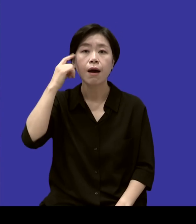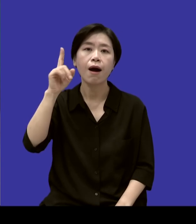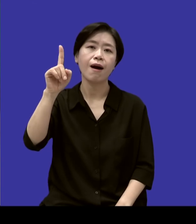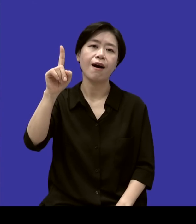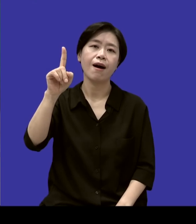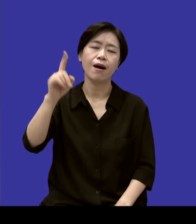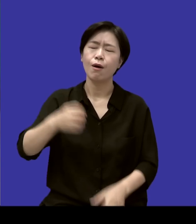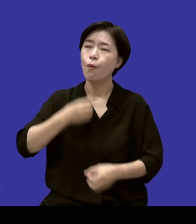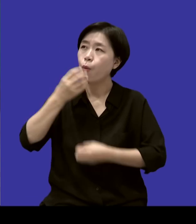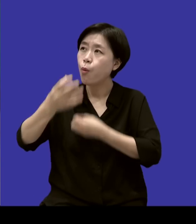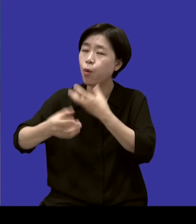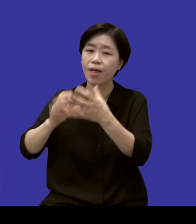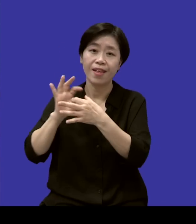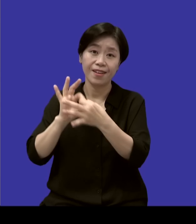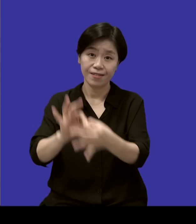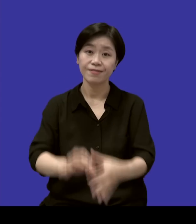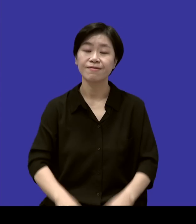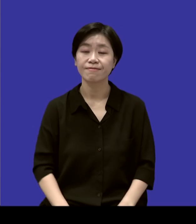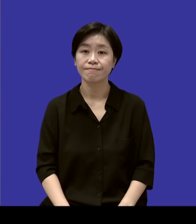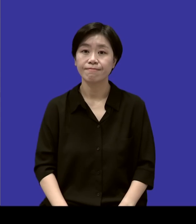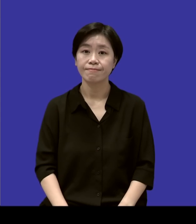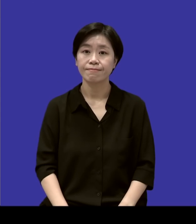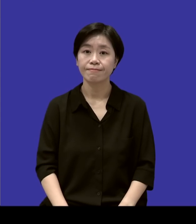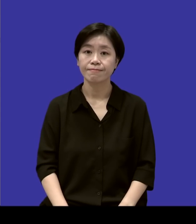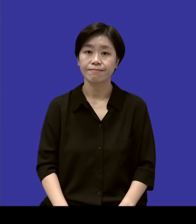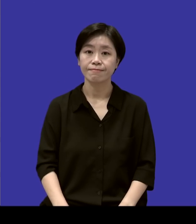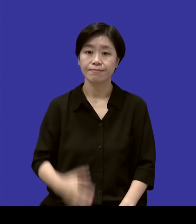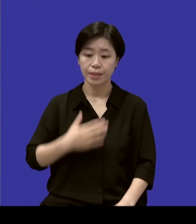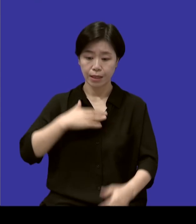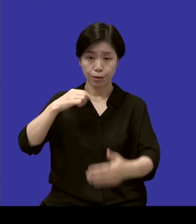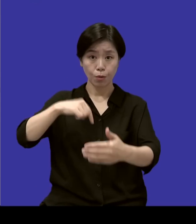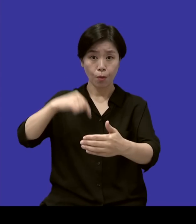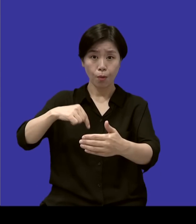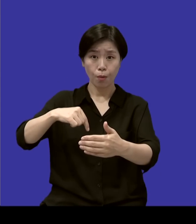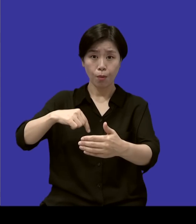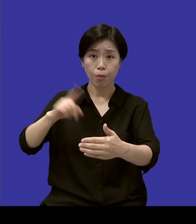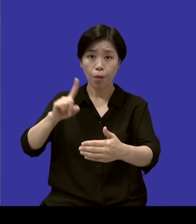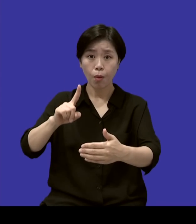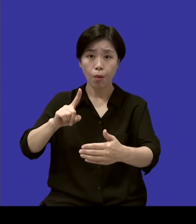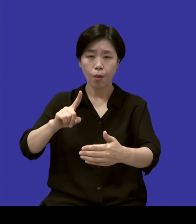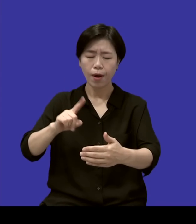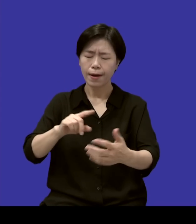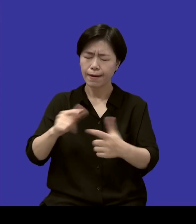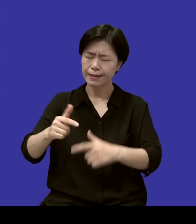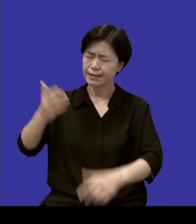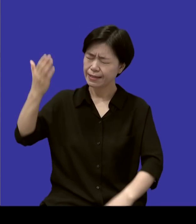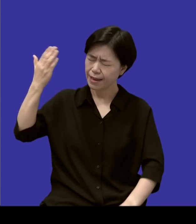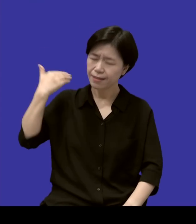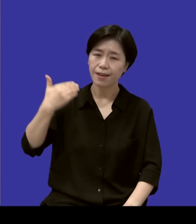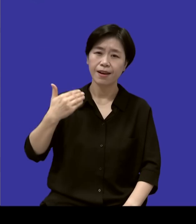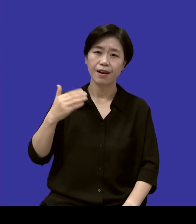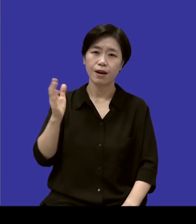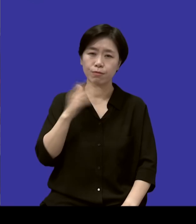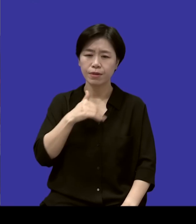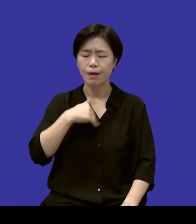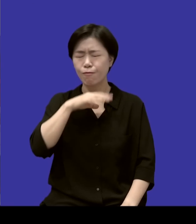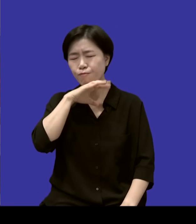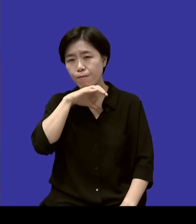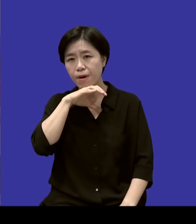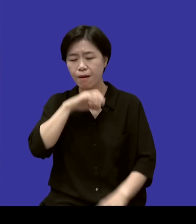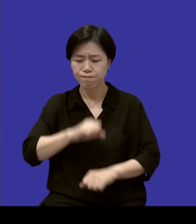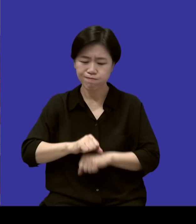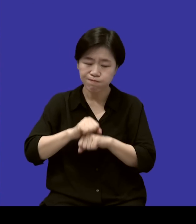이거는 고백만 계속하는 거예요, 제가. 그러더니 갑자기 내 내면에 있는 용서하지 못하는 마음들. 예. 사실 원망을 많이